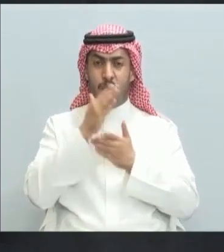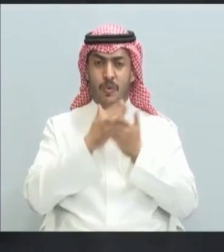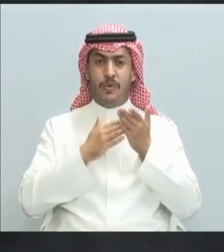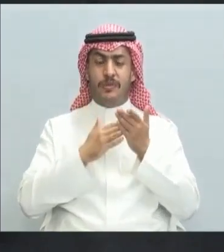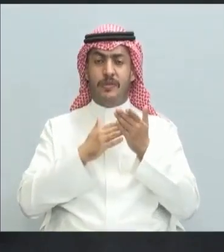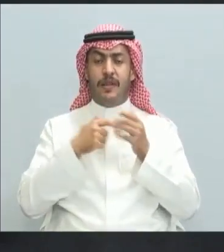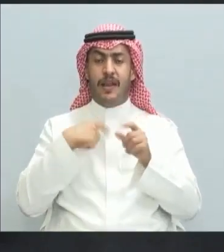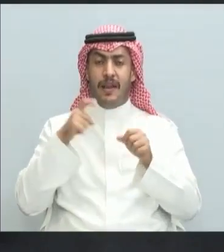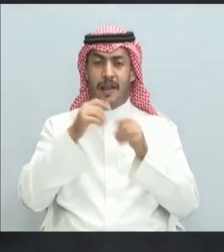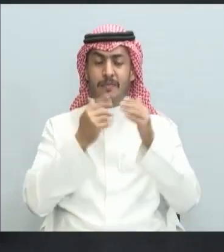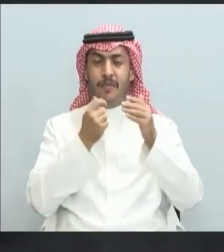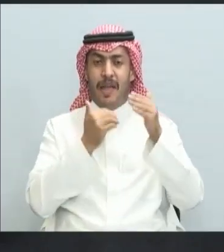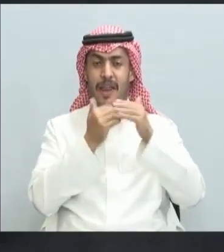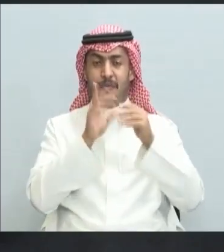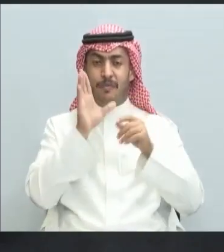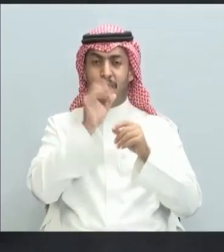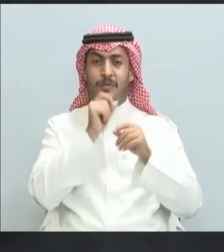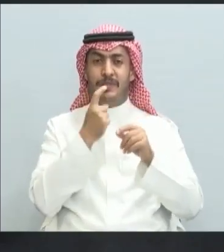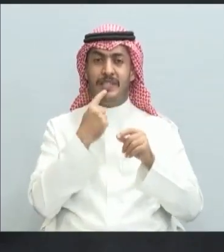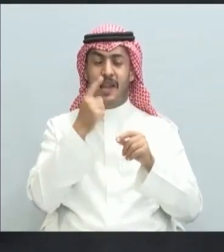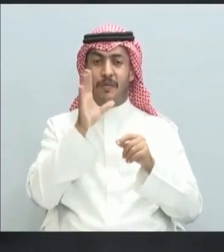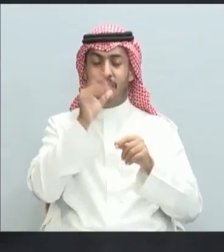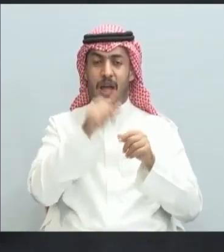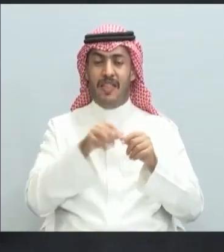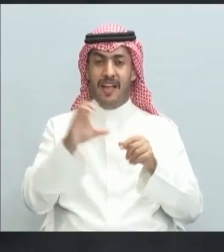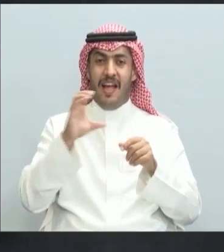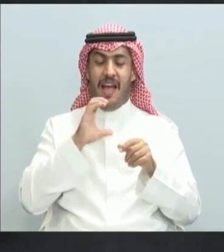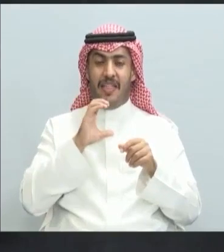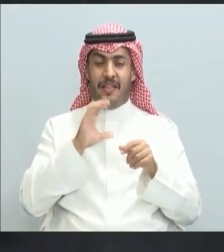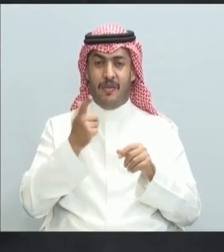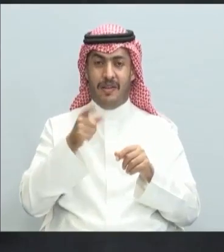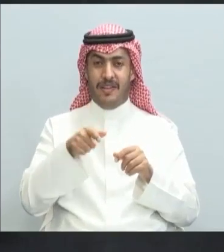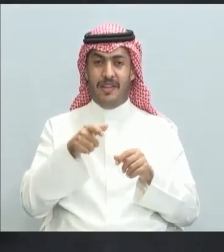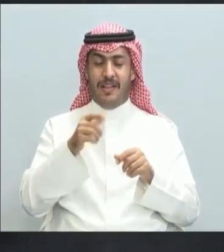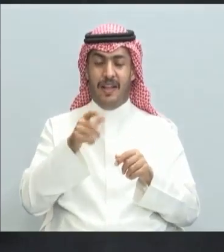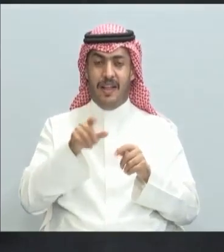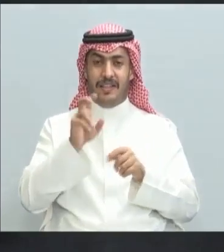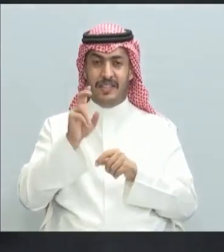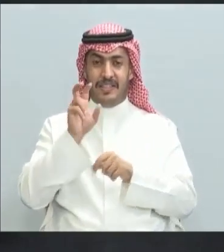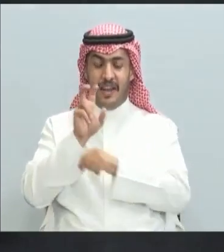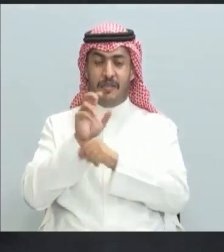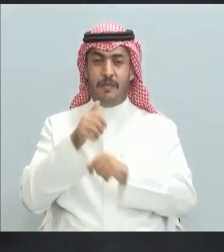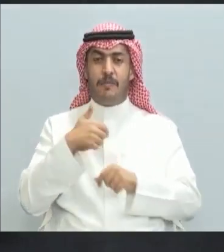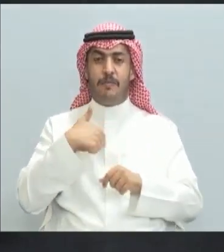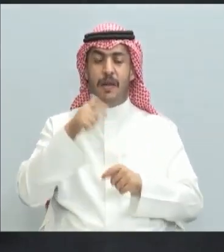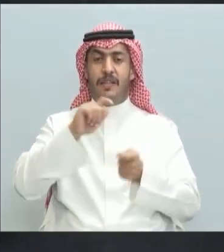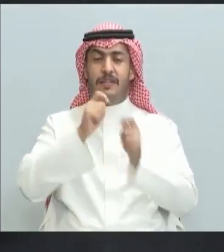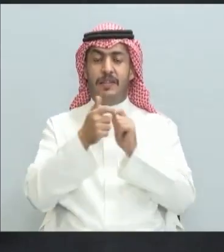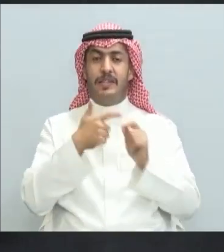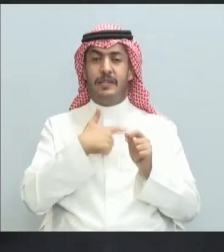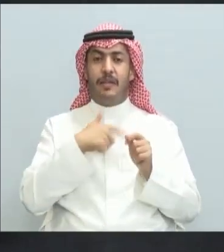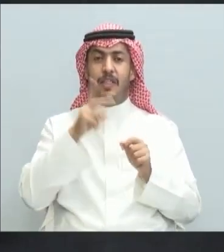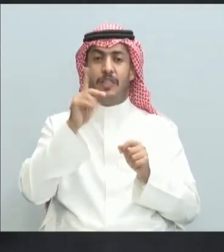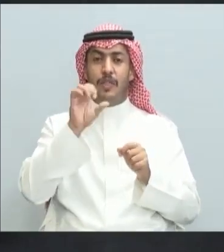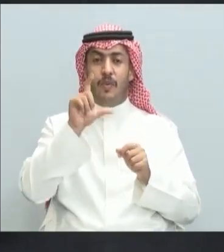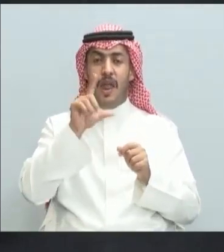وعندما نصل تحديدا الى سنه وينتهي هذا التمويل او تنتهي هذه اداه الدين فهنا نقول تحولت اداه طويله